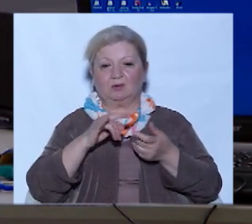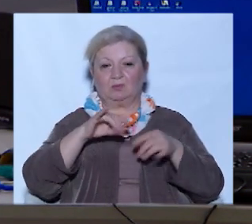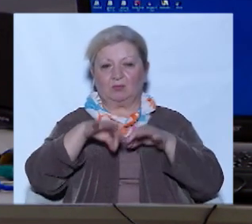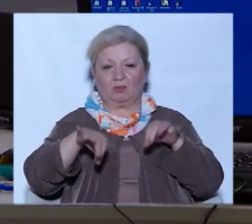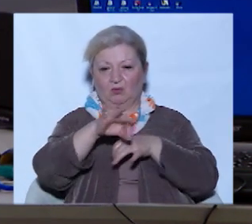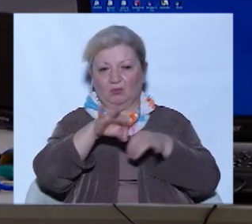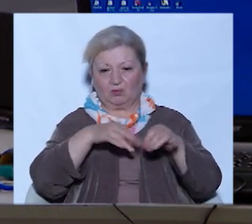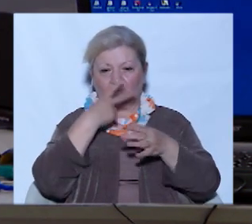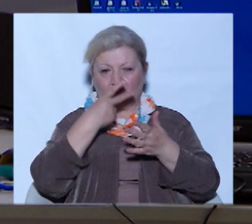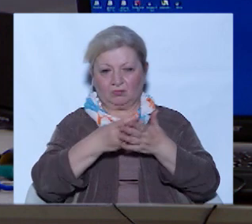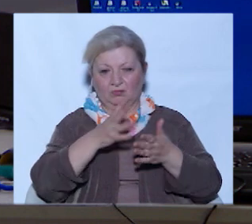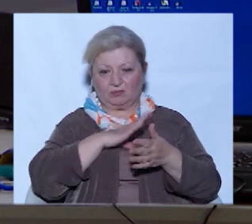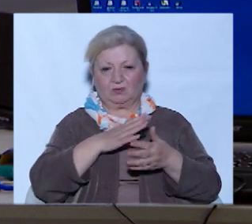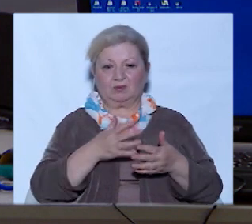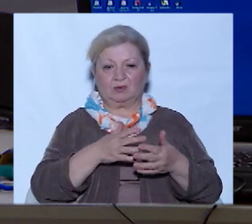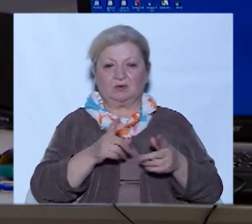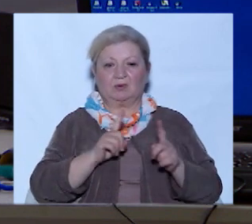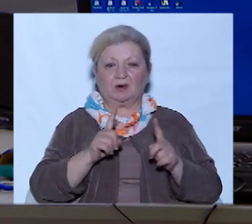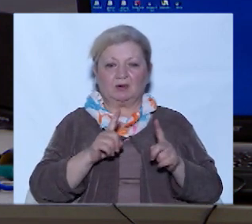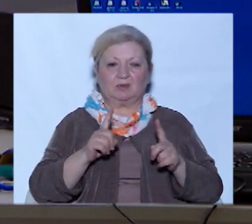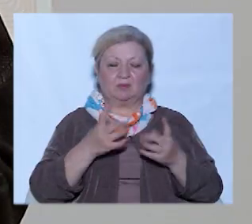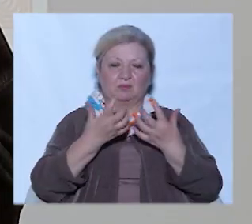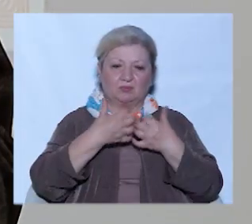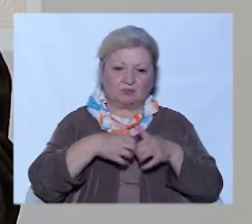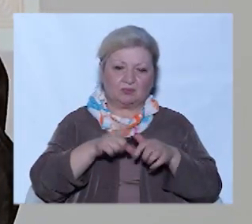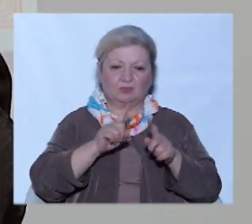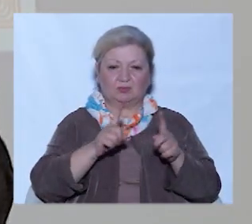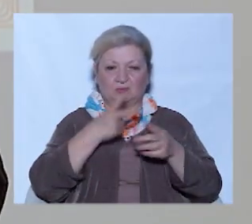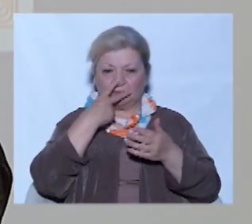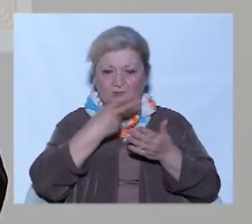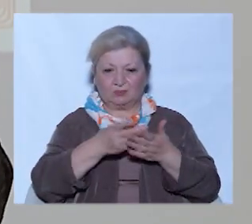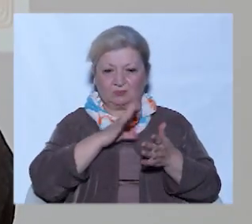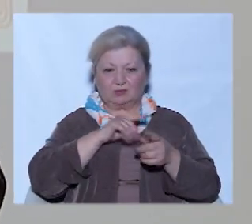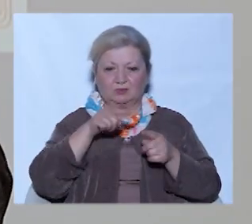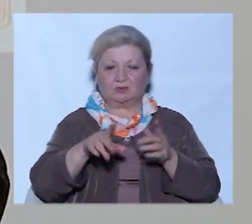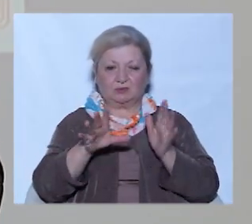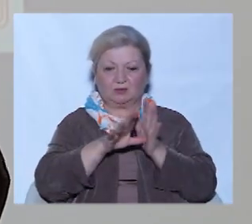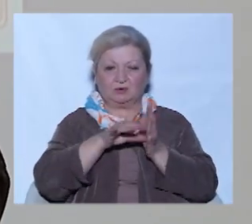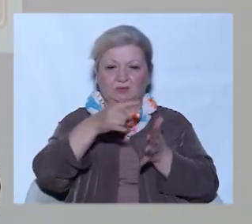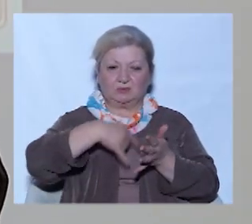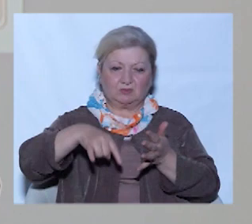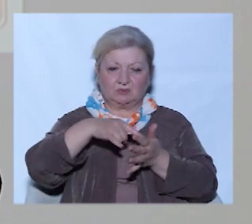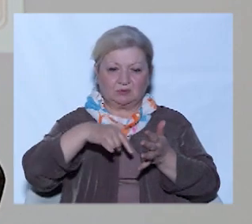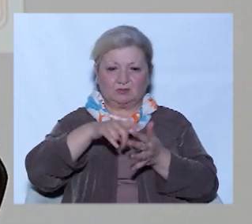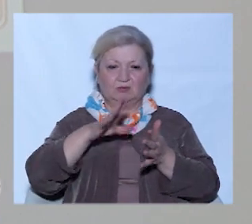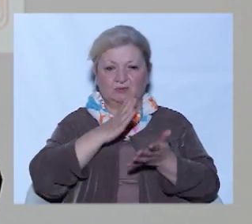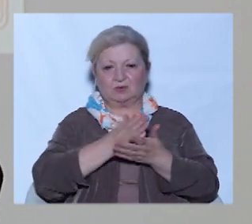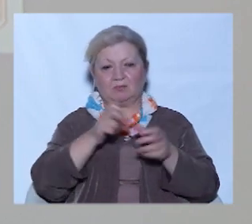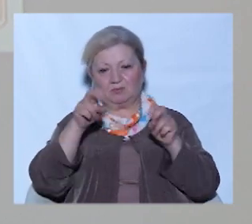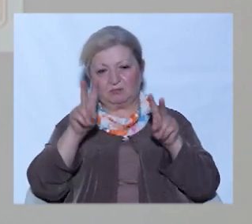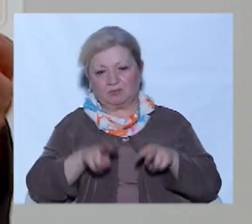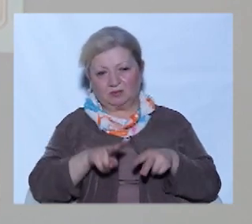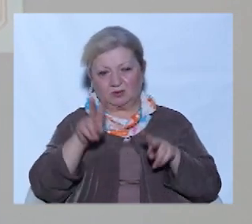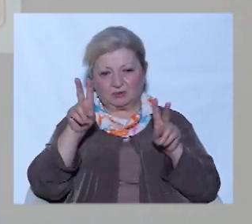რამდენიმე პროექტი, რამდენიმე ხელსაწყო მოწყობილობა, რომელიც ამ ელექტრომაგნიტური